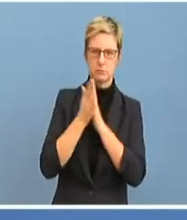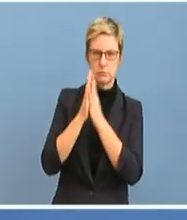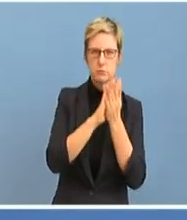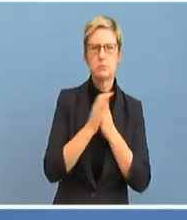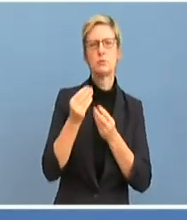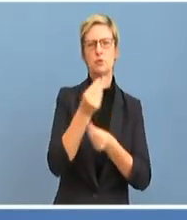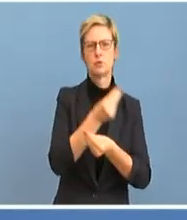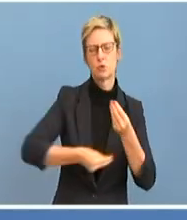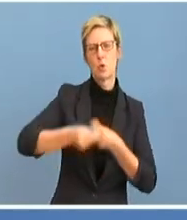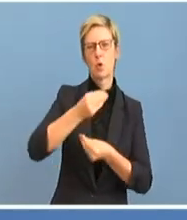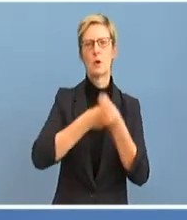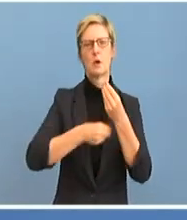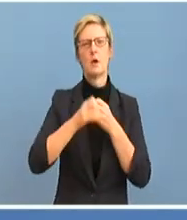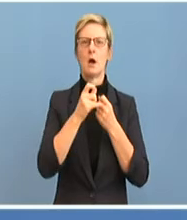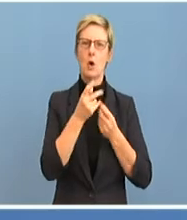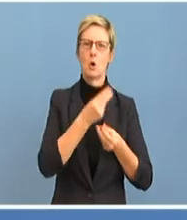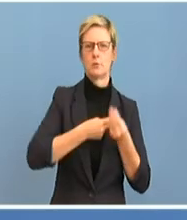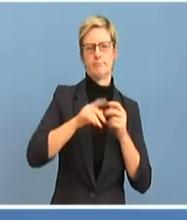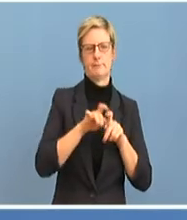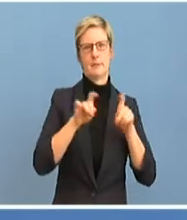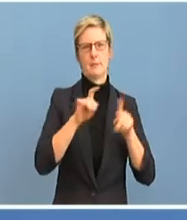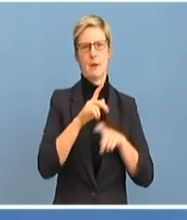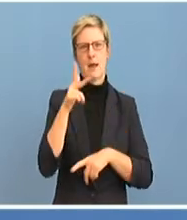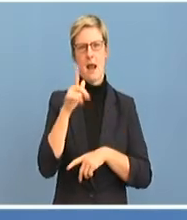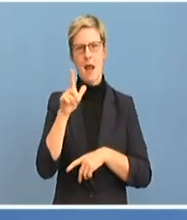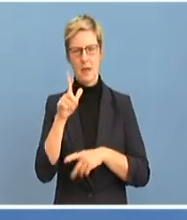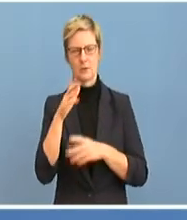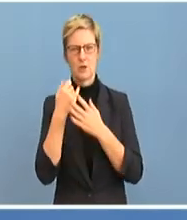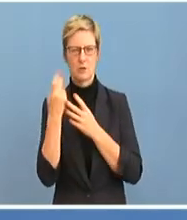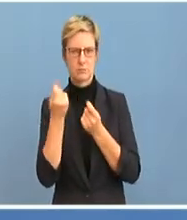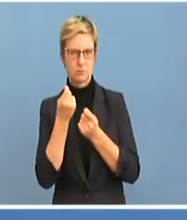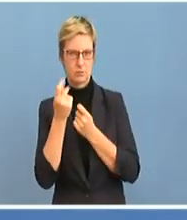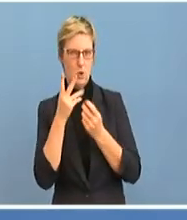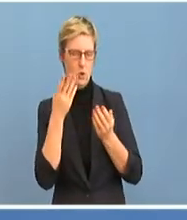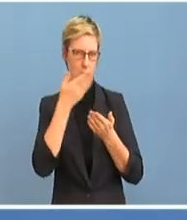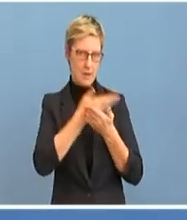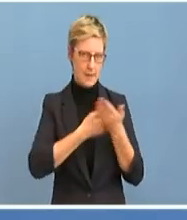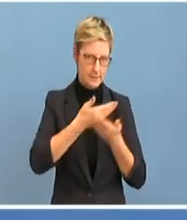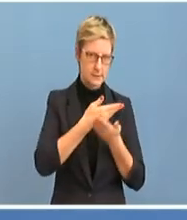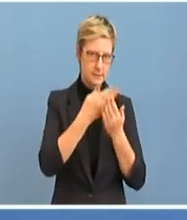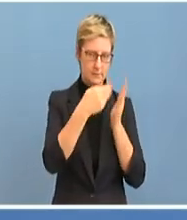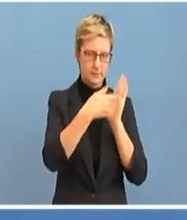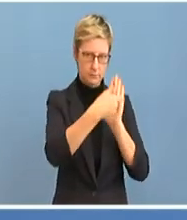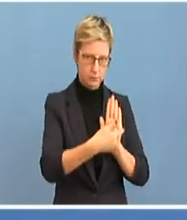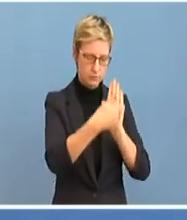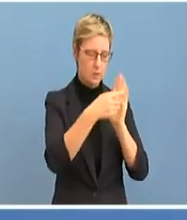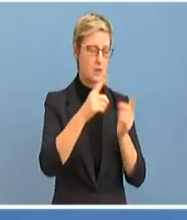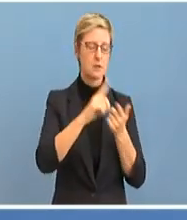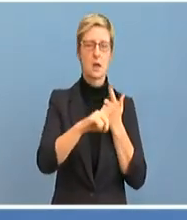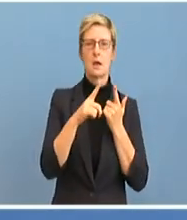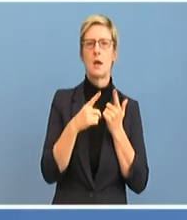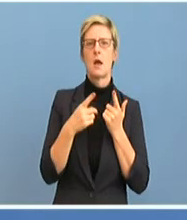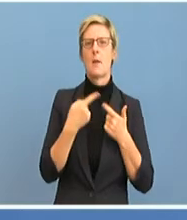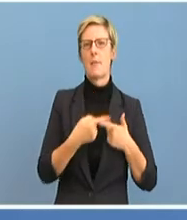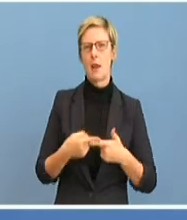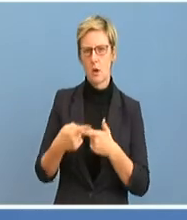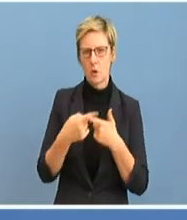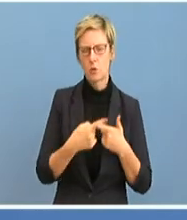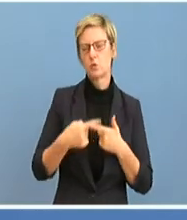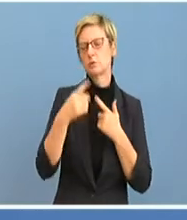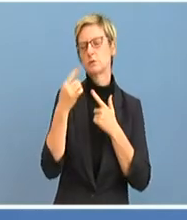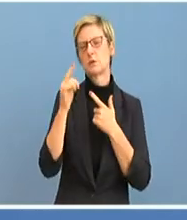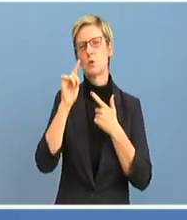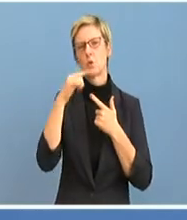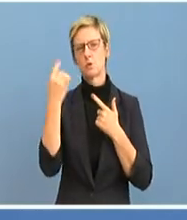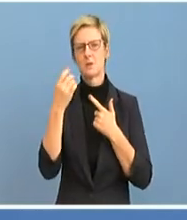EU-Sonderbeauftragte Herr Leitschak über seine Bemühungen brieft, die Lage in Belarus, die Beziehung der EU zu Russland, auch im Lichte